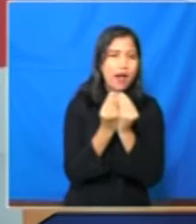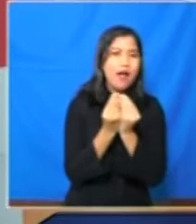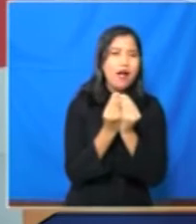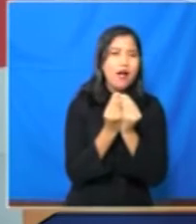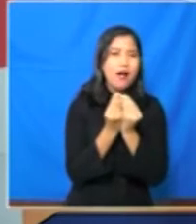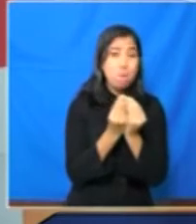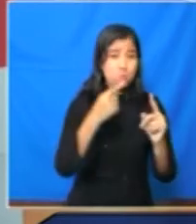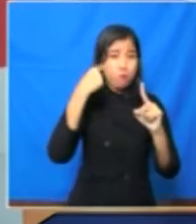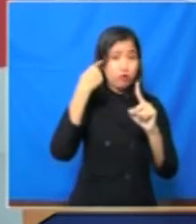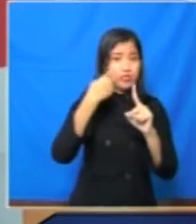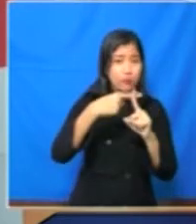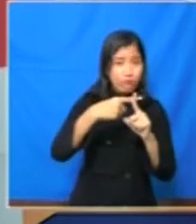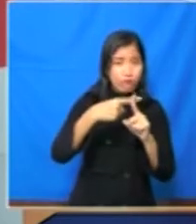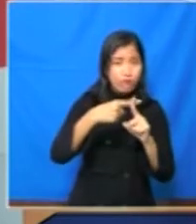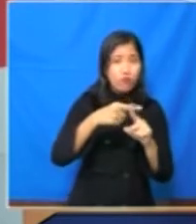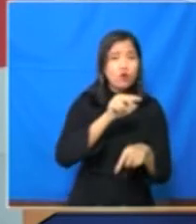positif